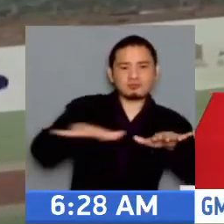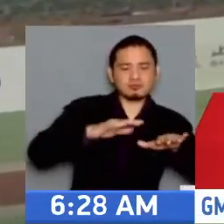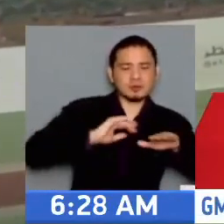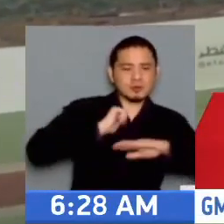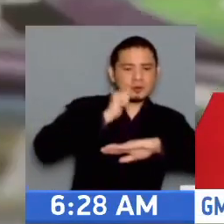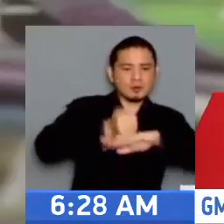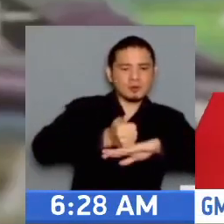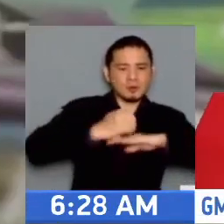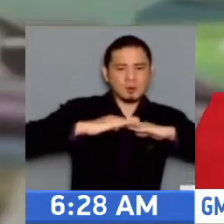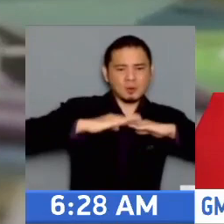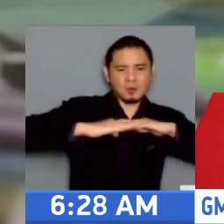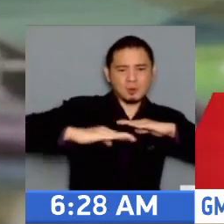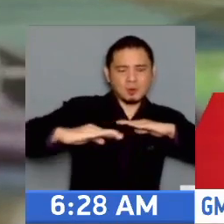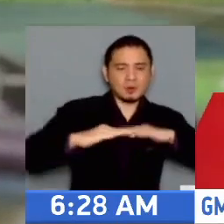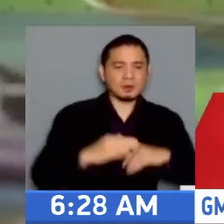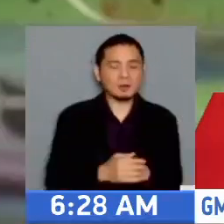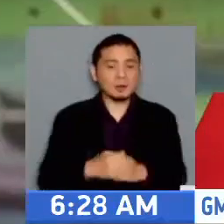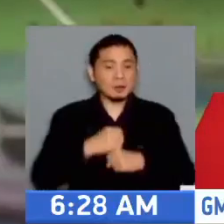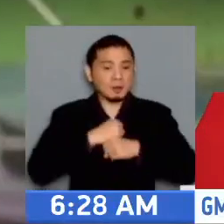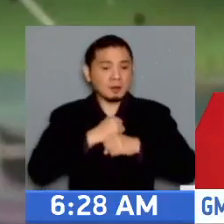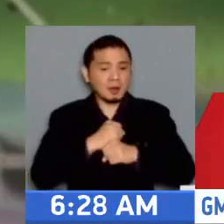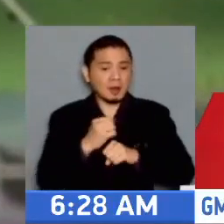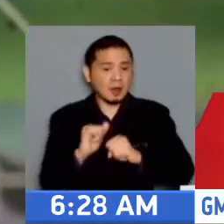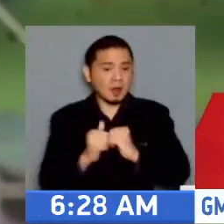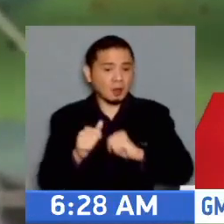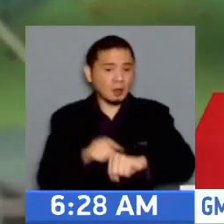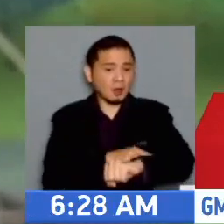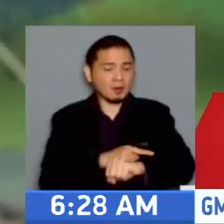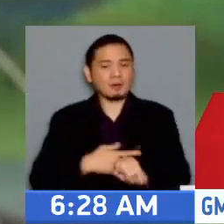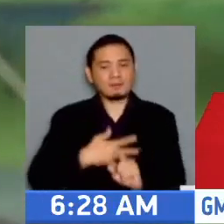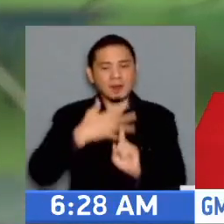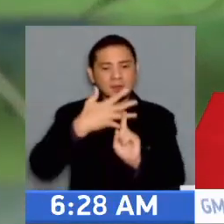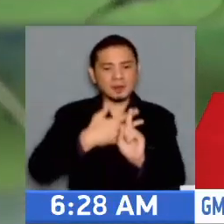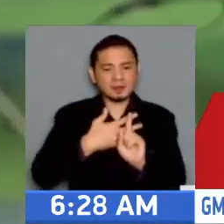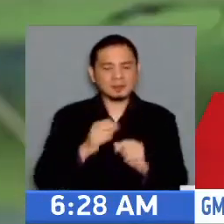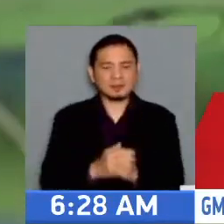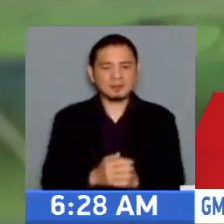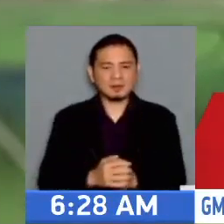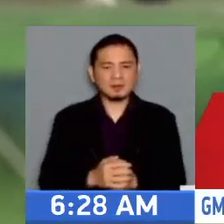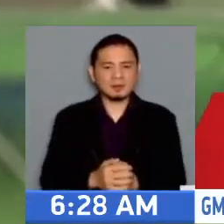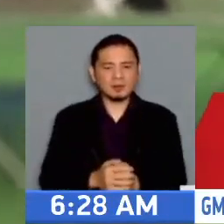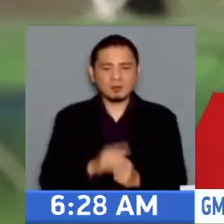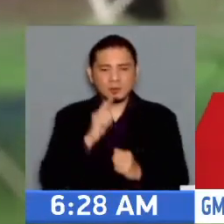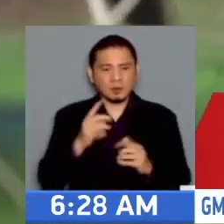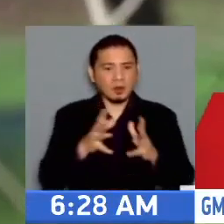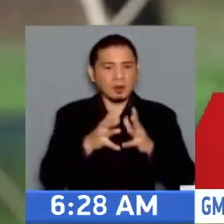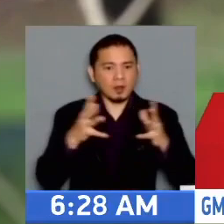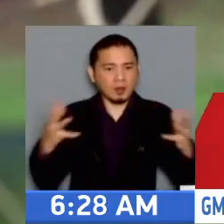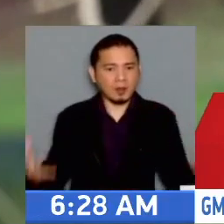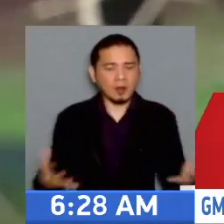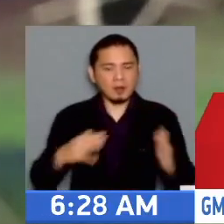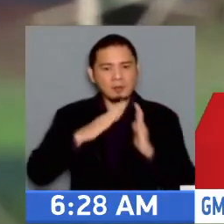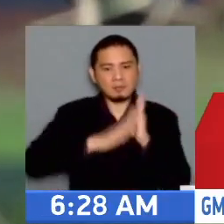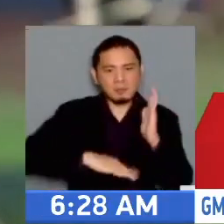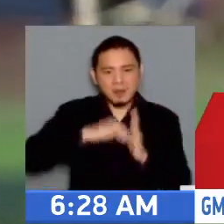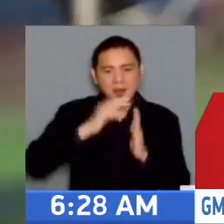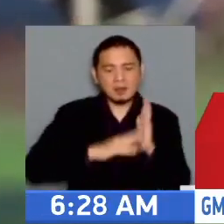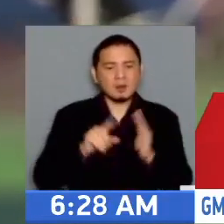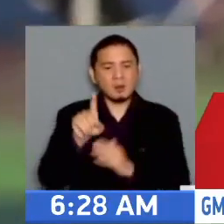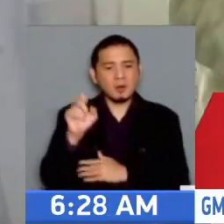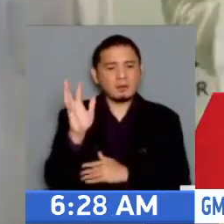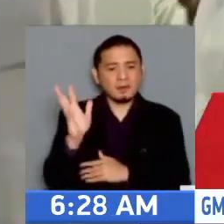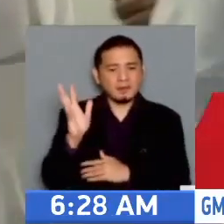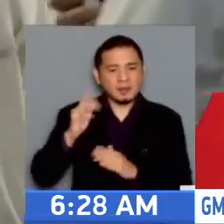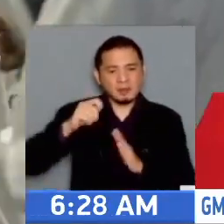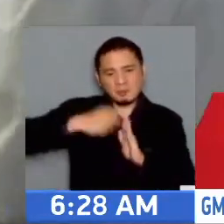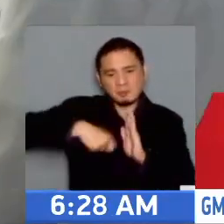buwan. Umabot daw sa 3,000 litrong pintura at mahigit 150 paint brushes ang nagamit niya. Kay